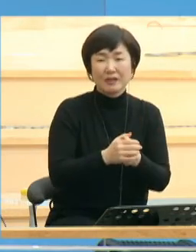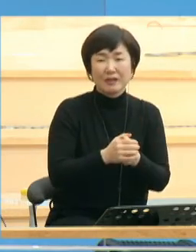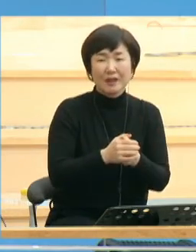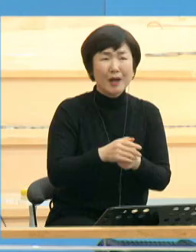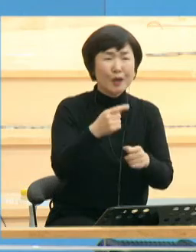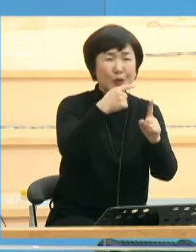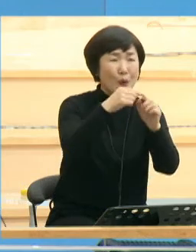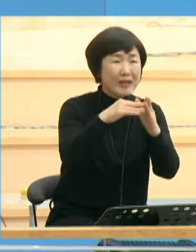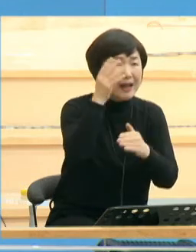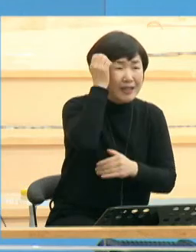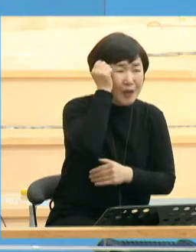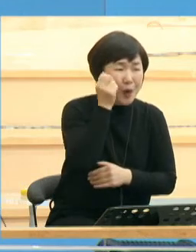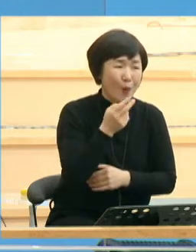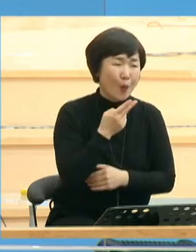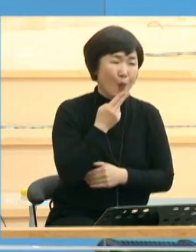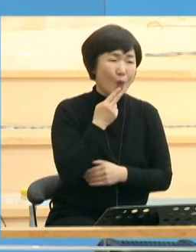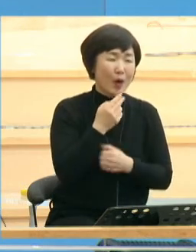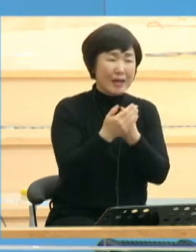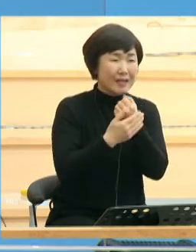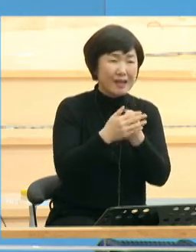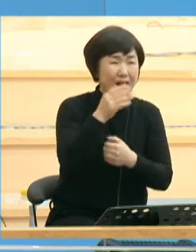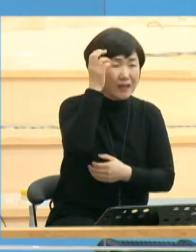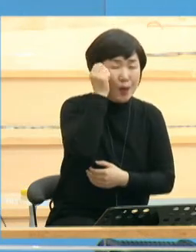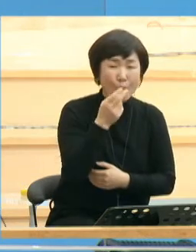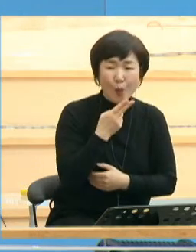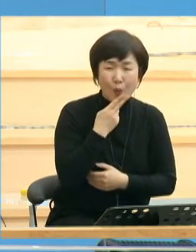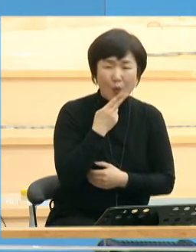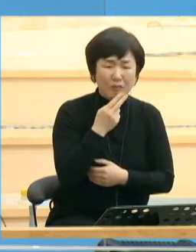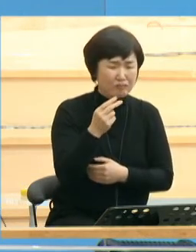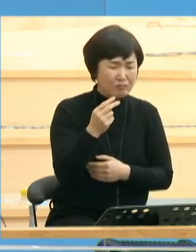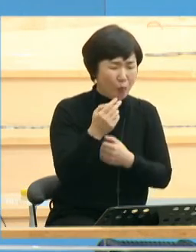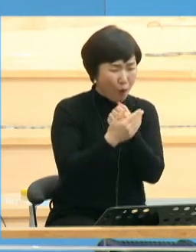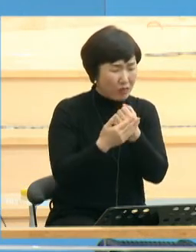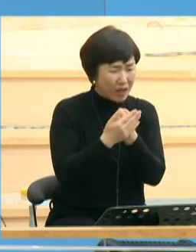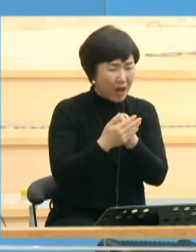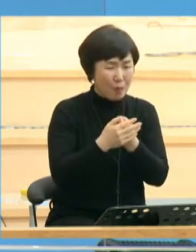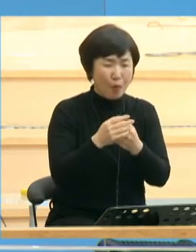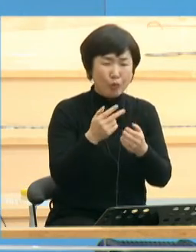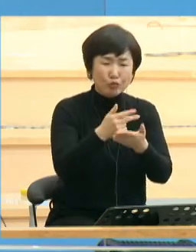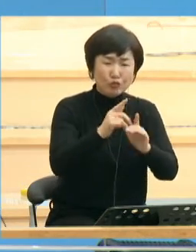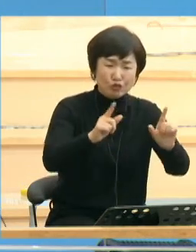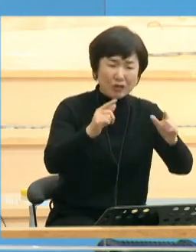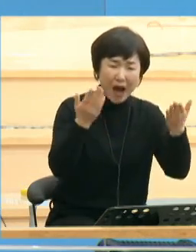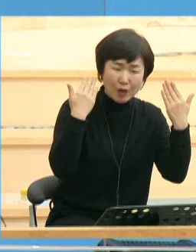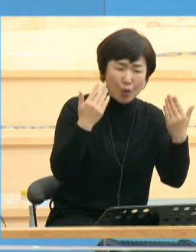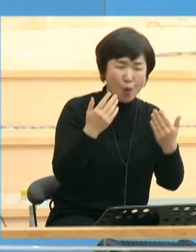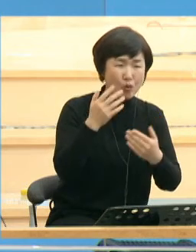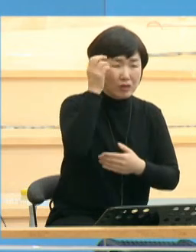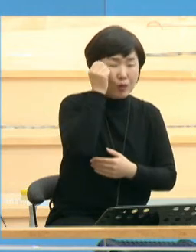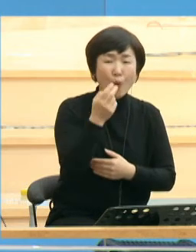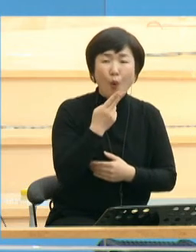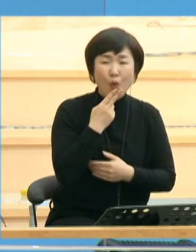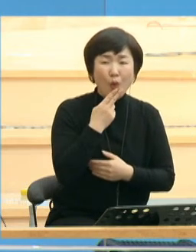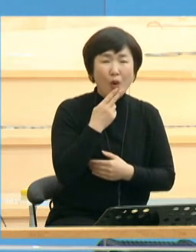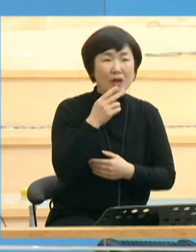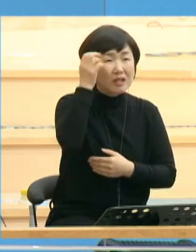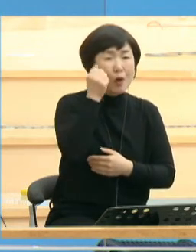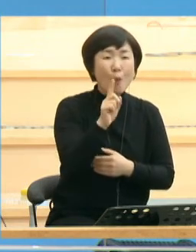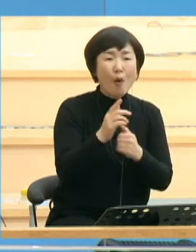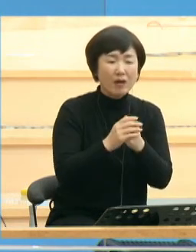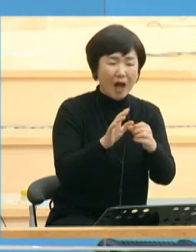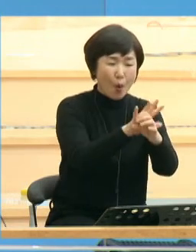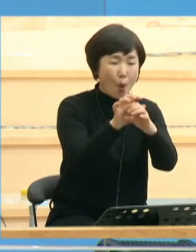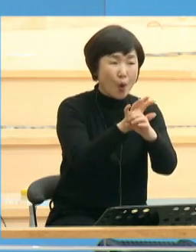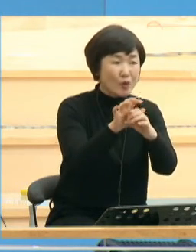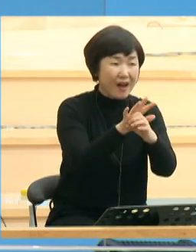기업 예비 대한 기억 은혜를 내렸던 기억이 없어 주의를 성수 에 대한 기억이 없어 있는 것은 코로나 로마는 나는 꼭